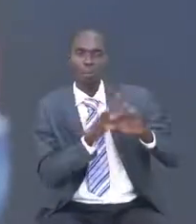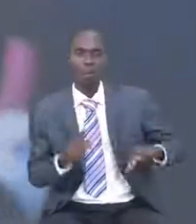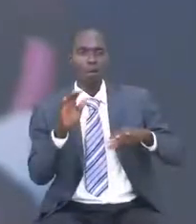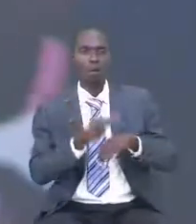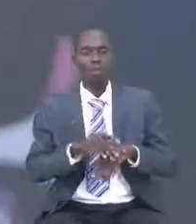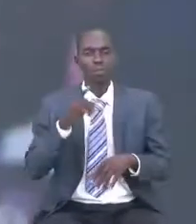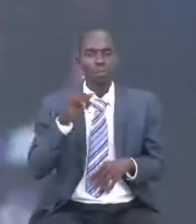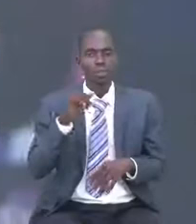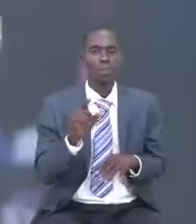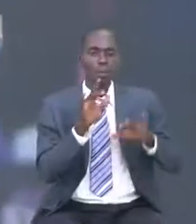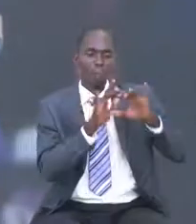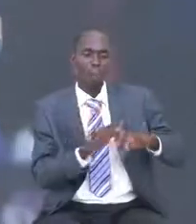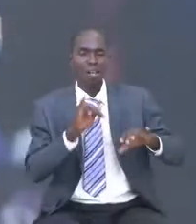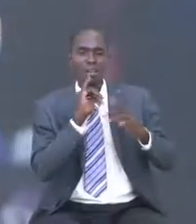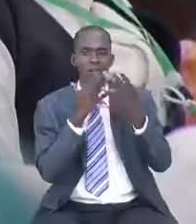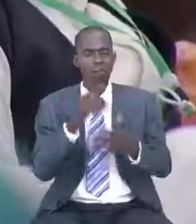de lui.